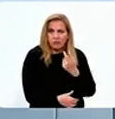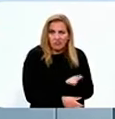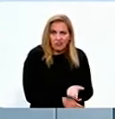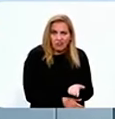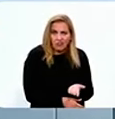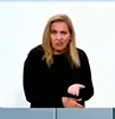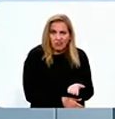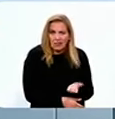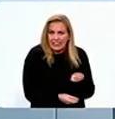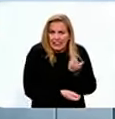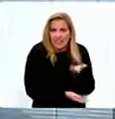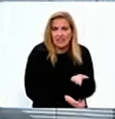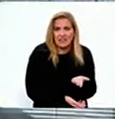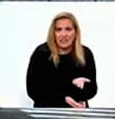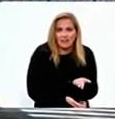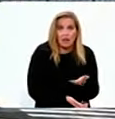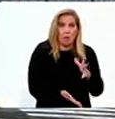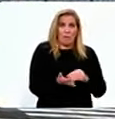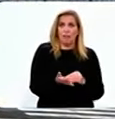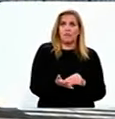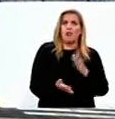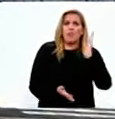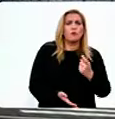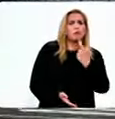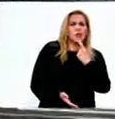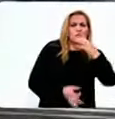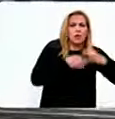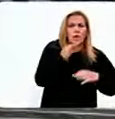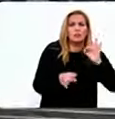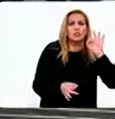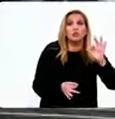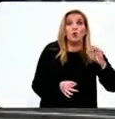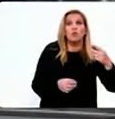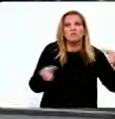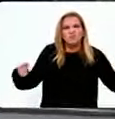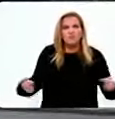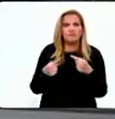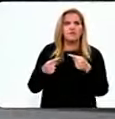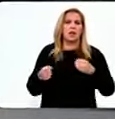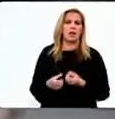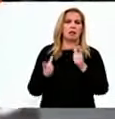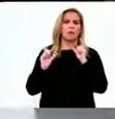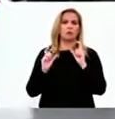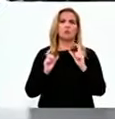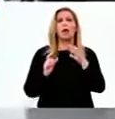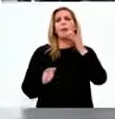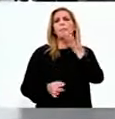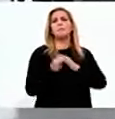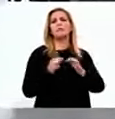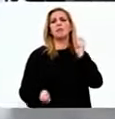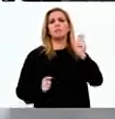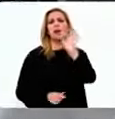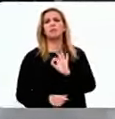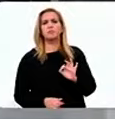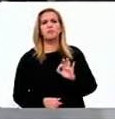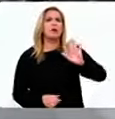χίλια θέματα που θα μπορούσε να χρησιμοποιήσει ο κ. Κασελάκης ώστε να κάνει αντιπολίτευση, μας έλεγε σε ποια πάρτι πάει, πότε θα κάνει στην Κρήτη το